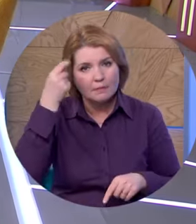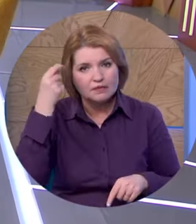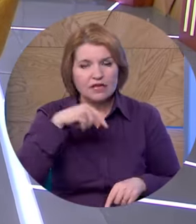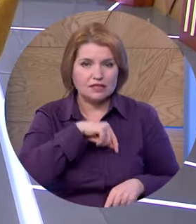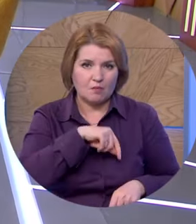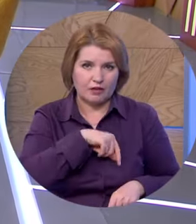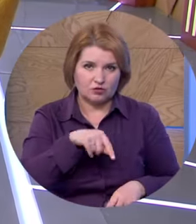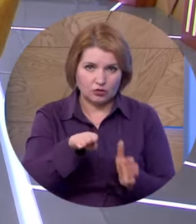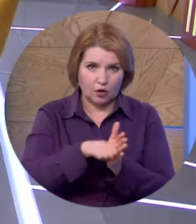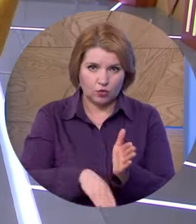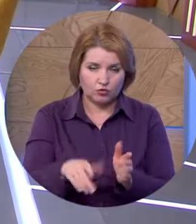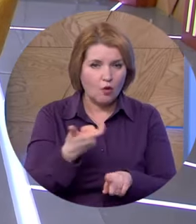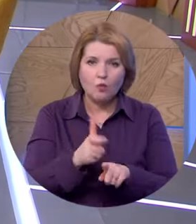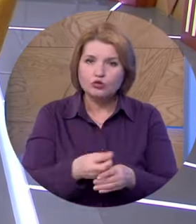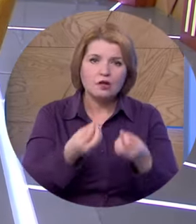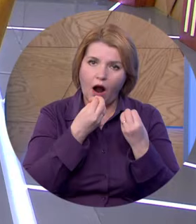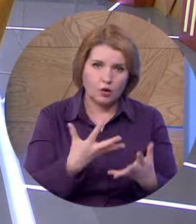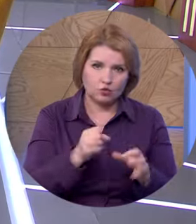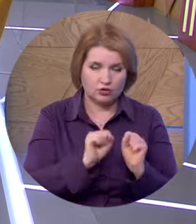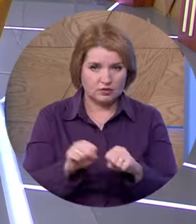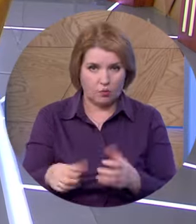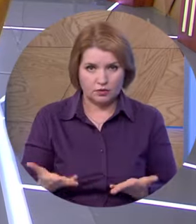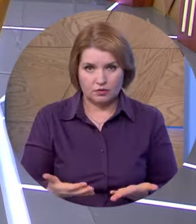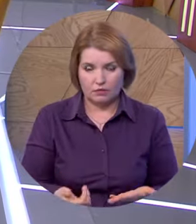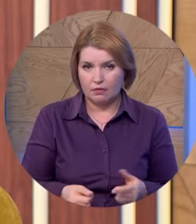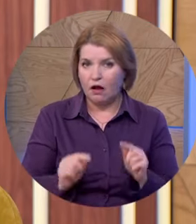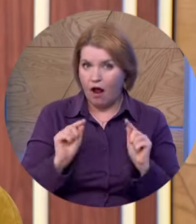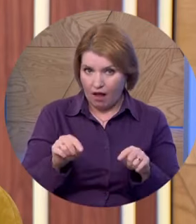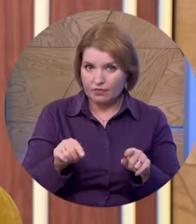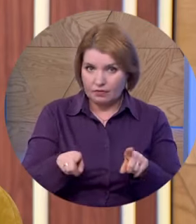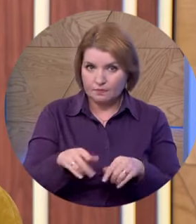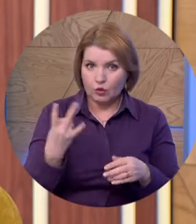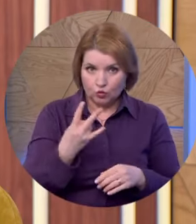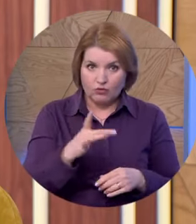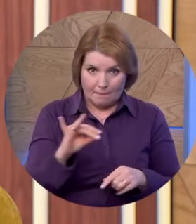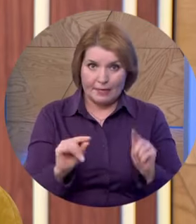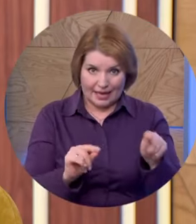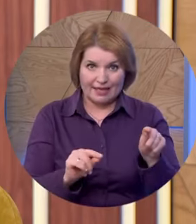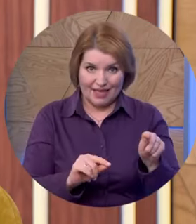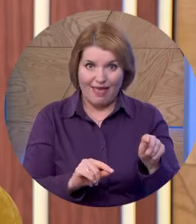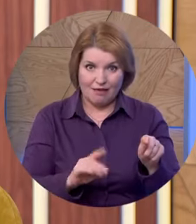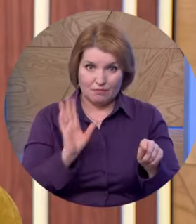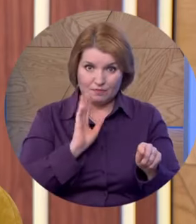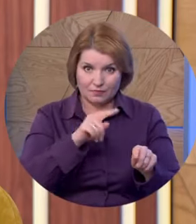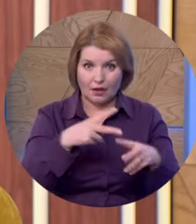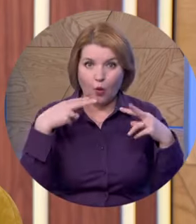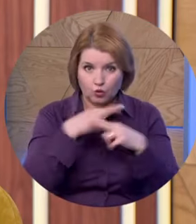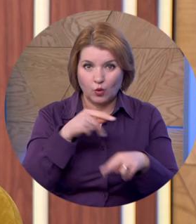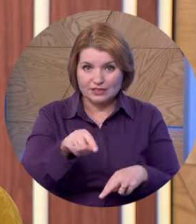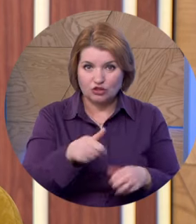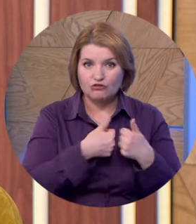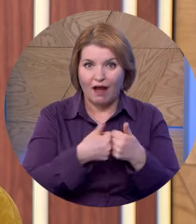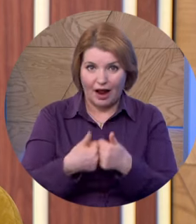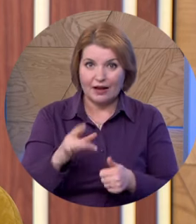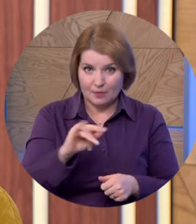Ну, очень сложный, но очень рабочий способ в данных ситуациях. А это прям при вот токсичной коллеге прям говорить? А, нет, не обязательно. Сейчас Анна Петровна...